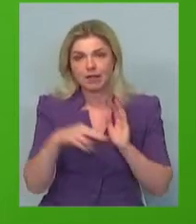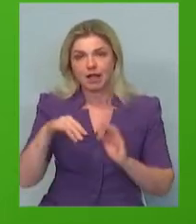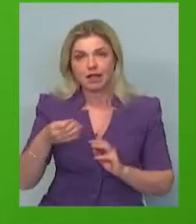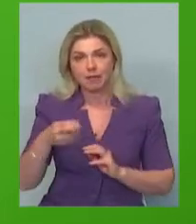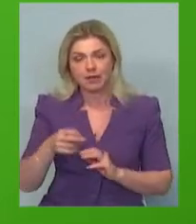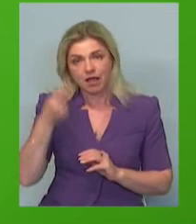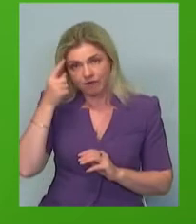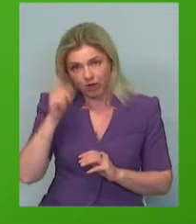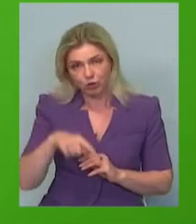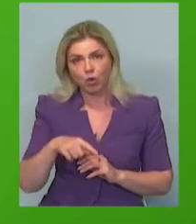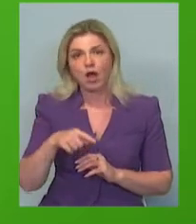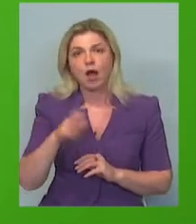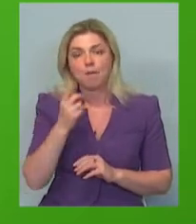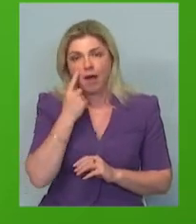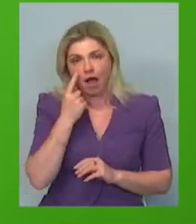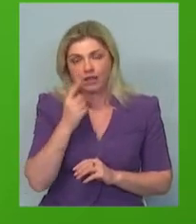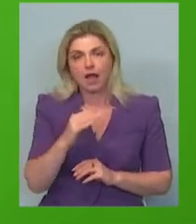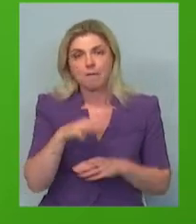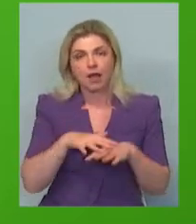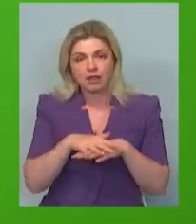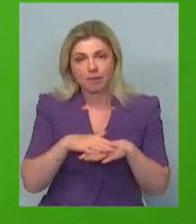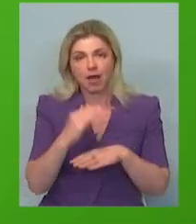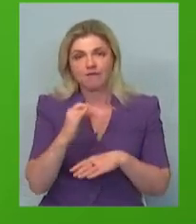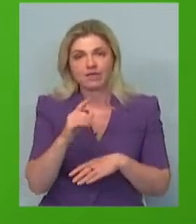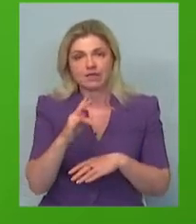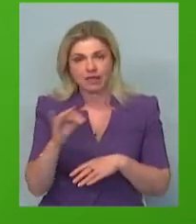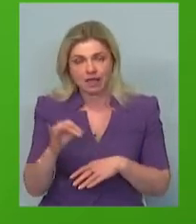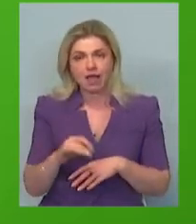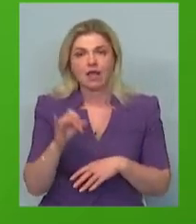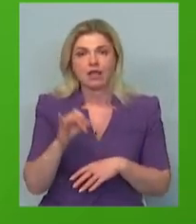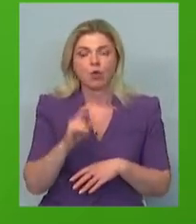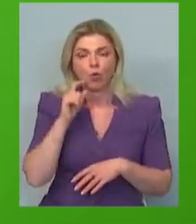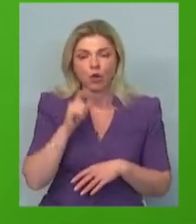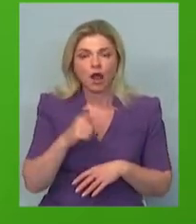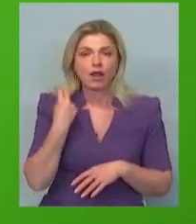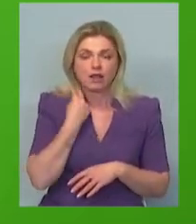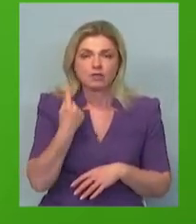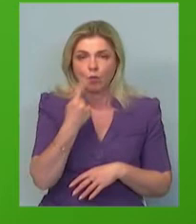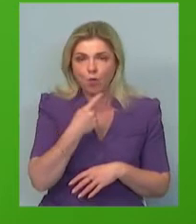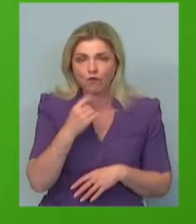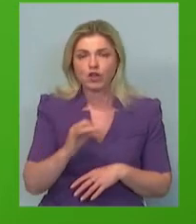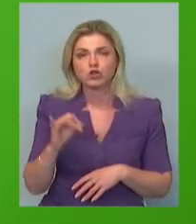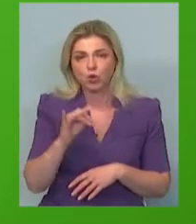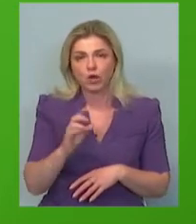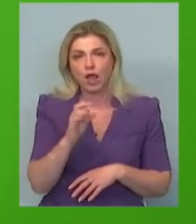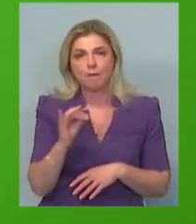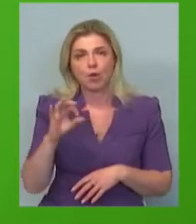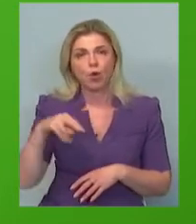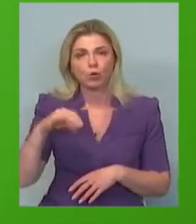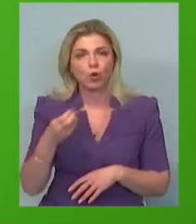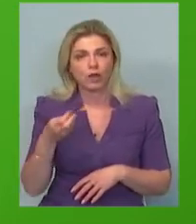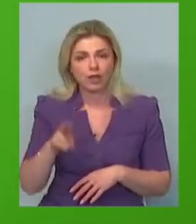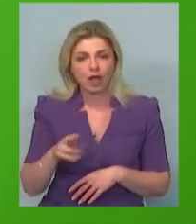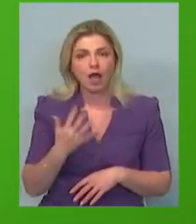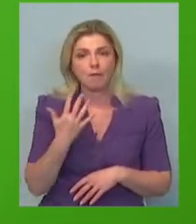бали з математики та фізики. 24 липня – з англійської мови, історії та біології. По Миколаївській області 5